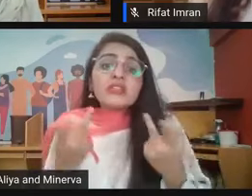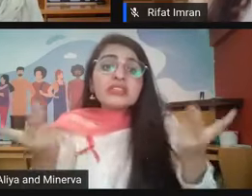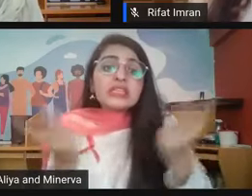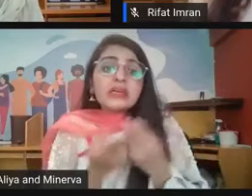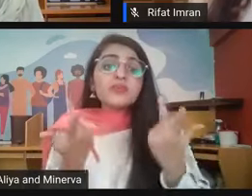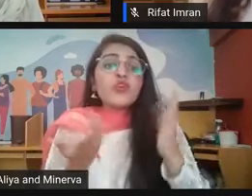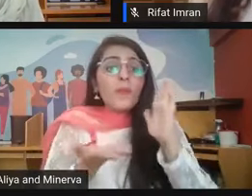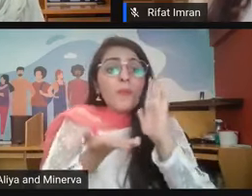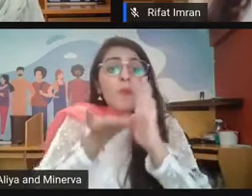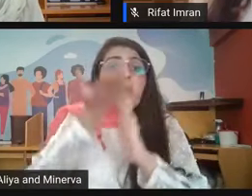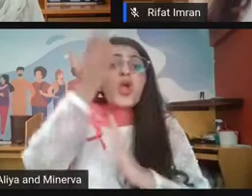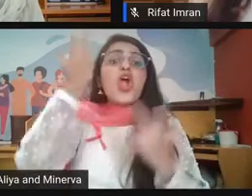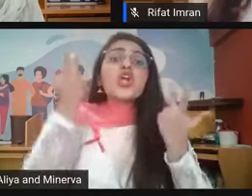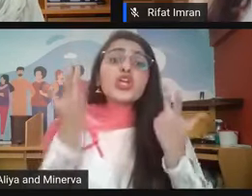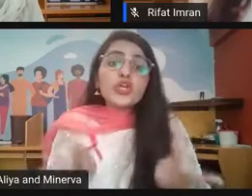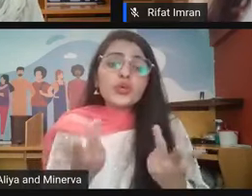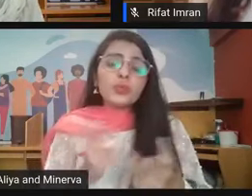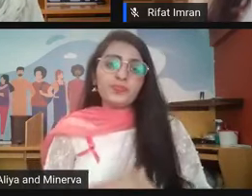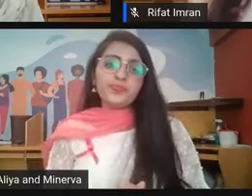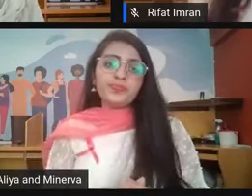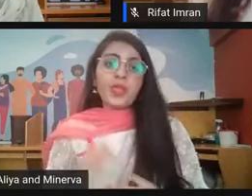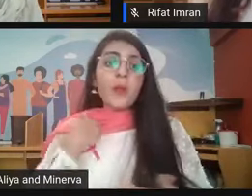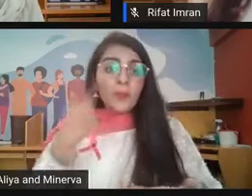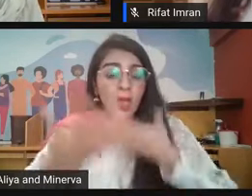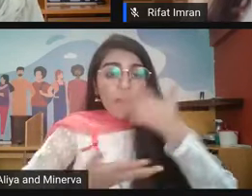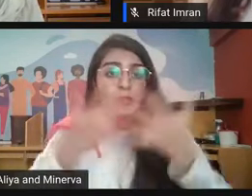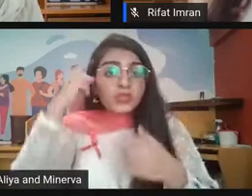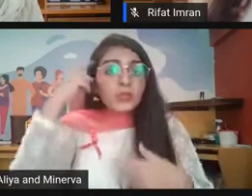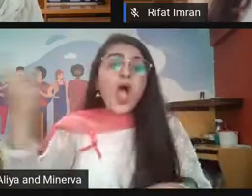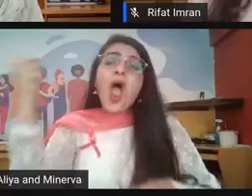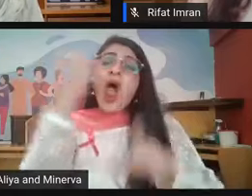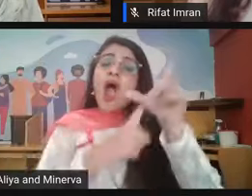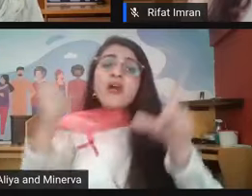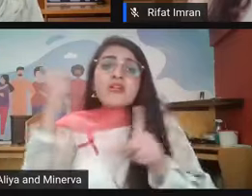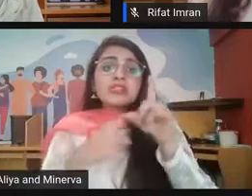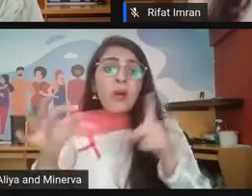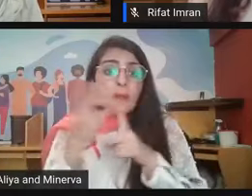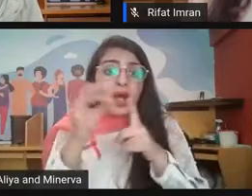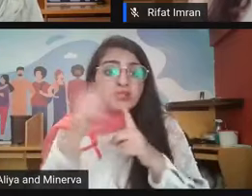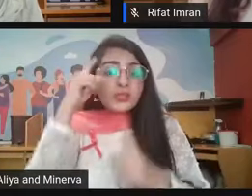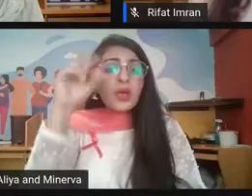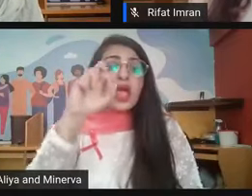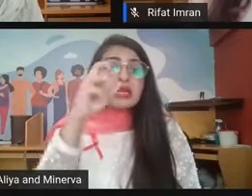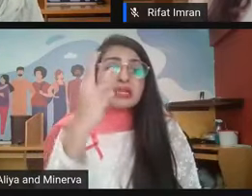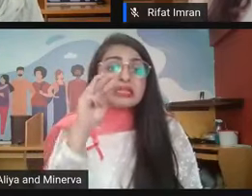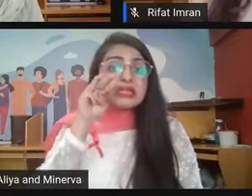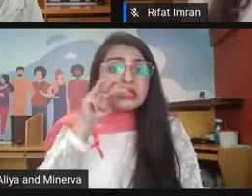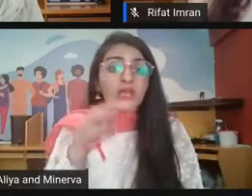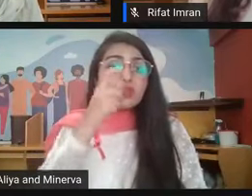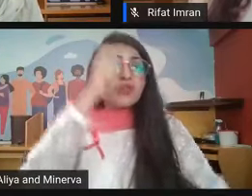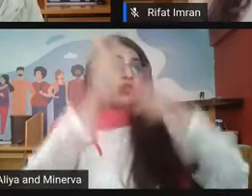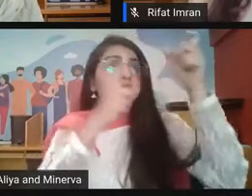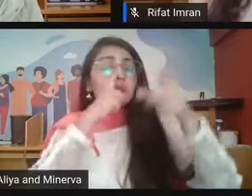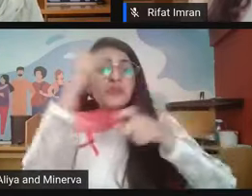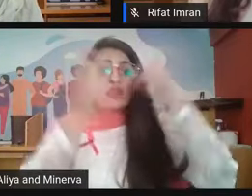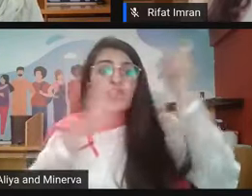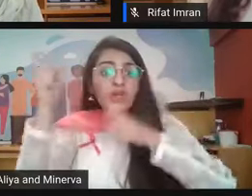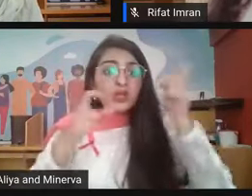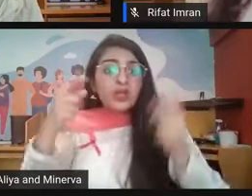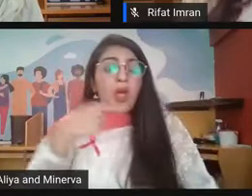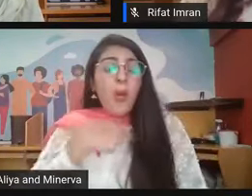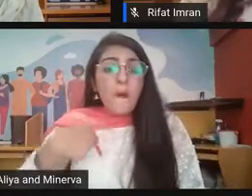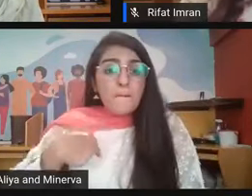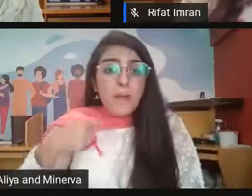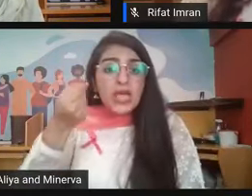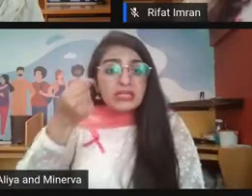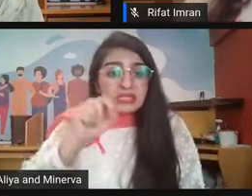main aapko numbers ki surat mein bataun, to har saal Pakistan mein around 83,000 females get affected from different breast